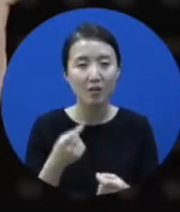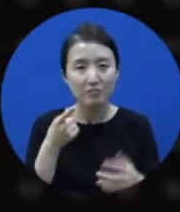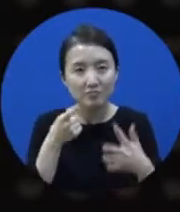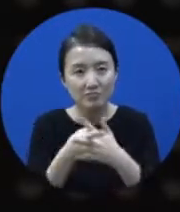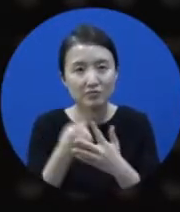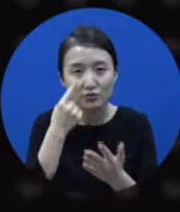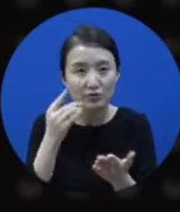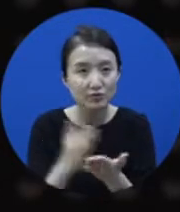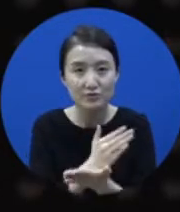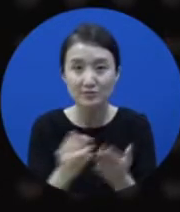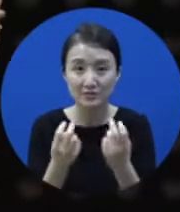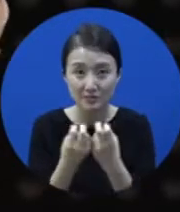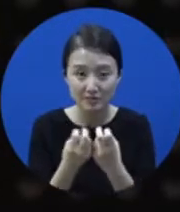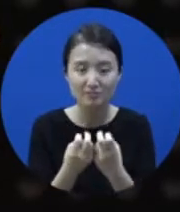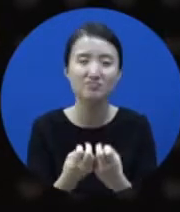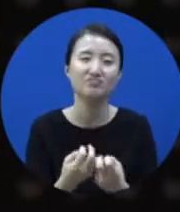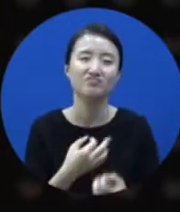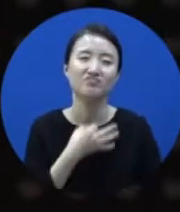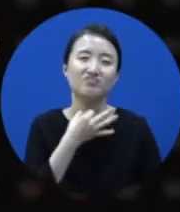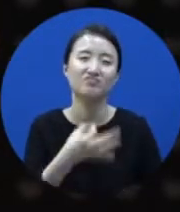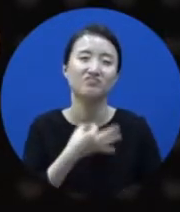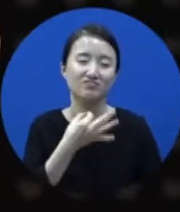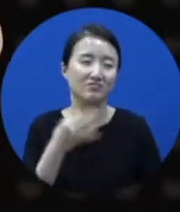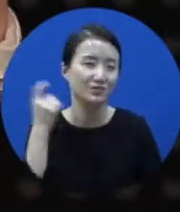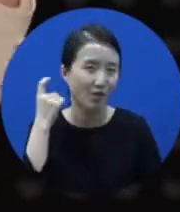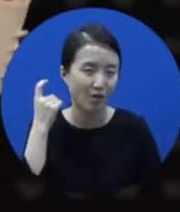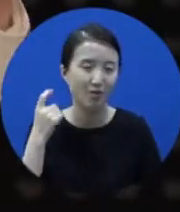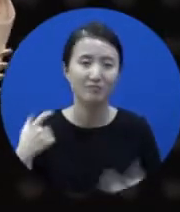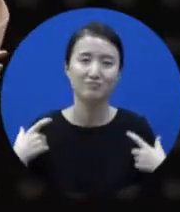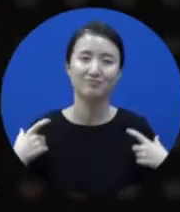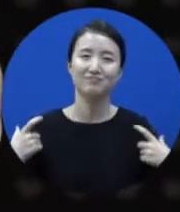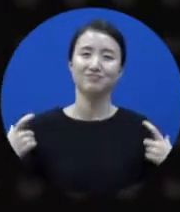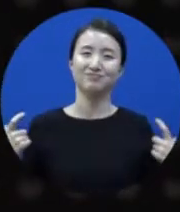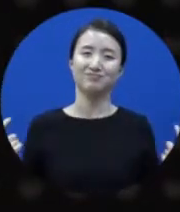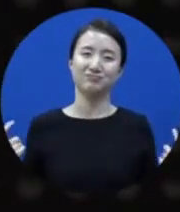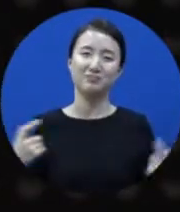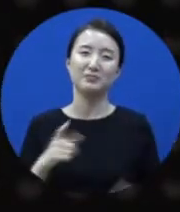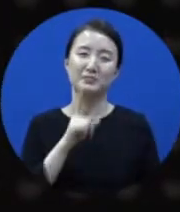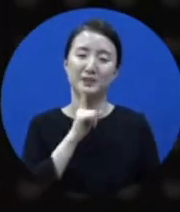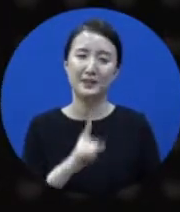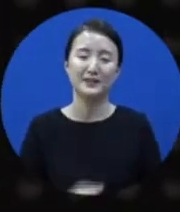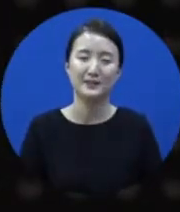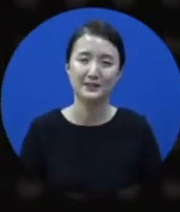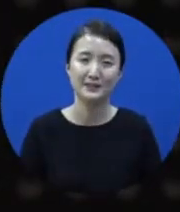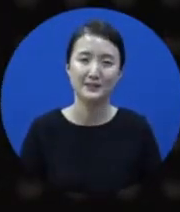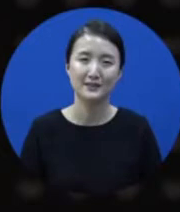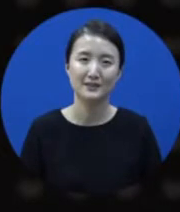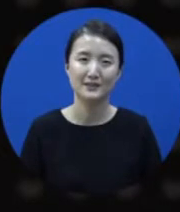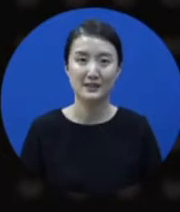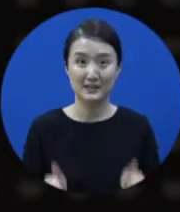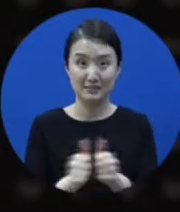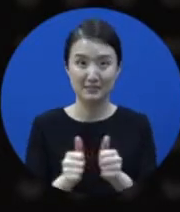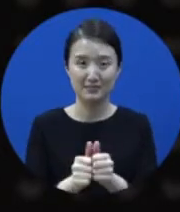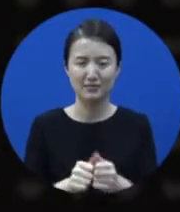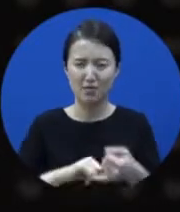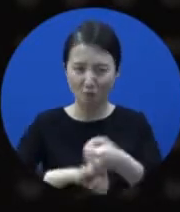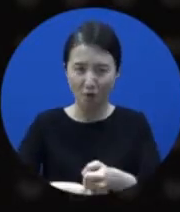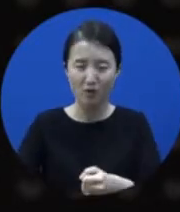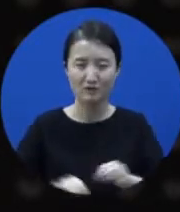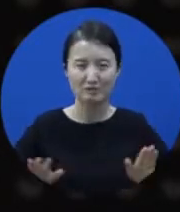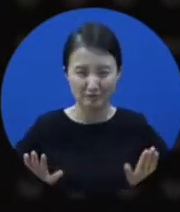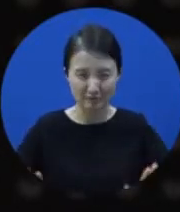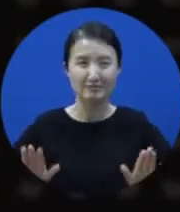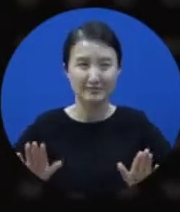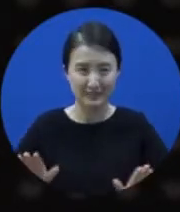58%, 두 번째가 떡 벌어진 어깨라고 합니다. 자, 남성분들, 푸시업이라도 하십시오. 자,